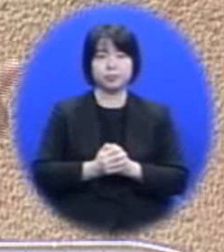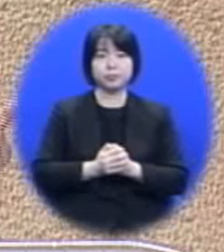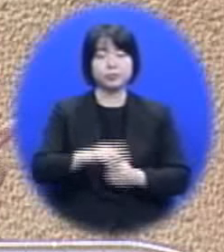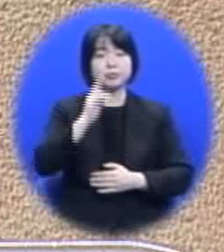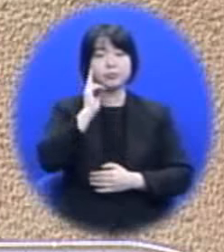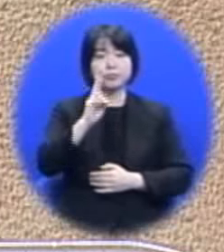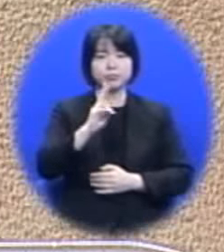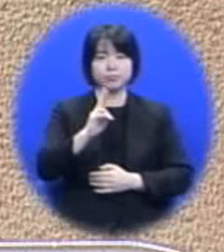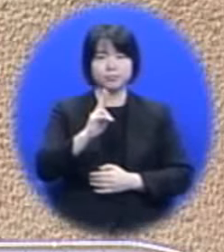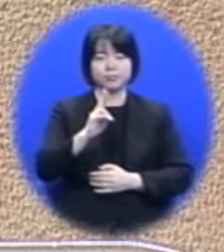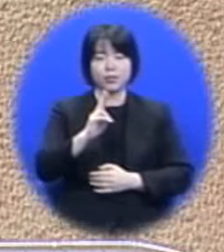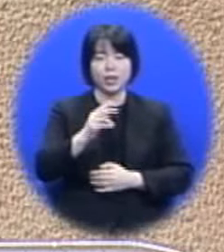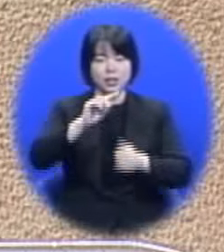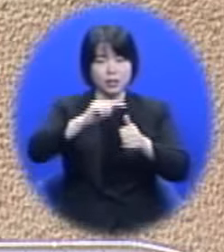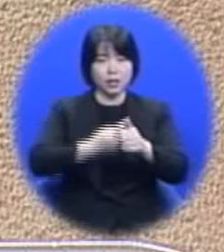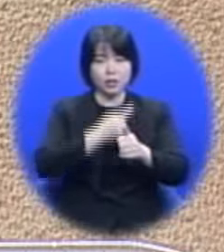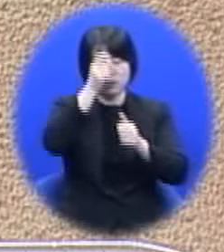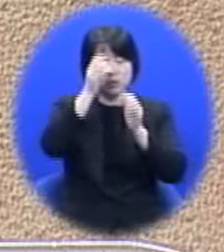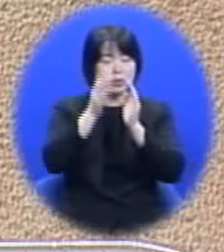너무 뻔해서 기도할 것도 없다.